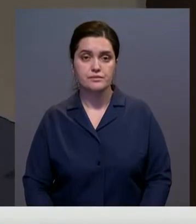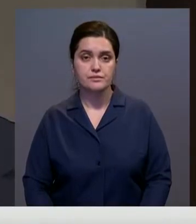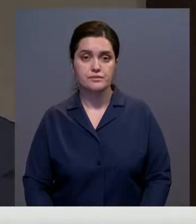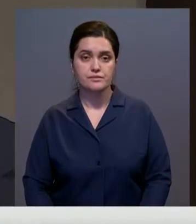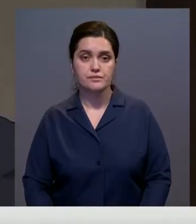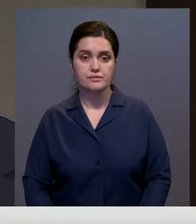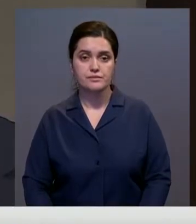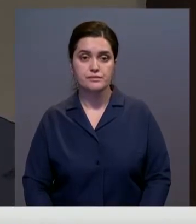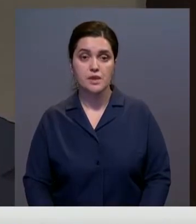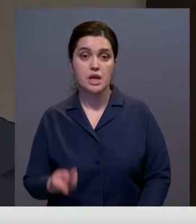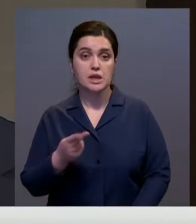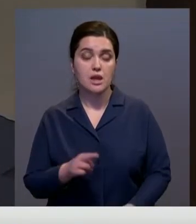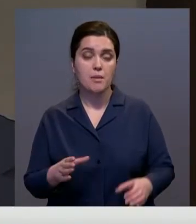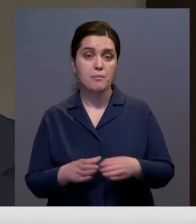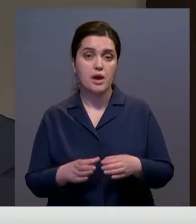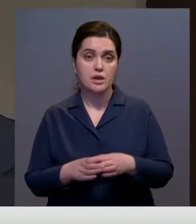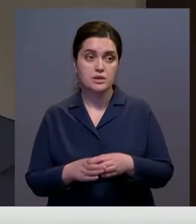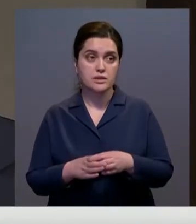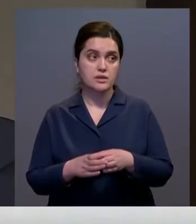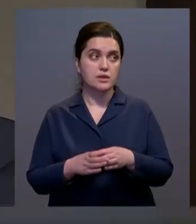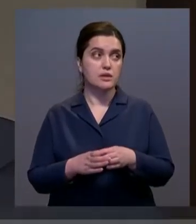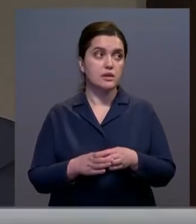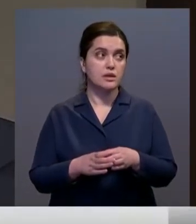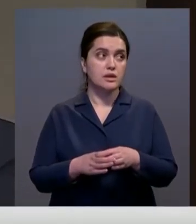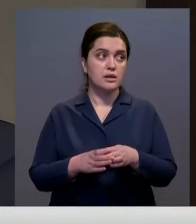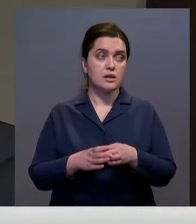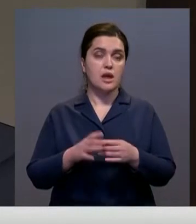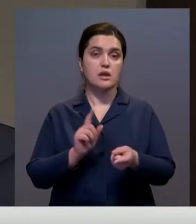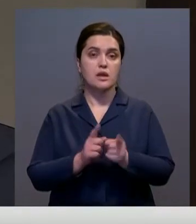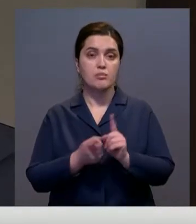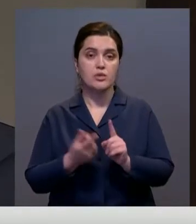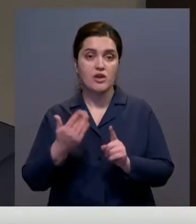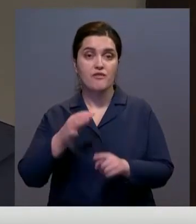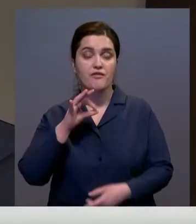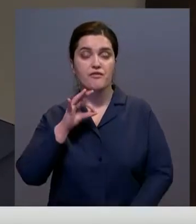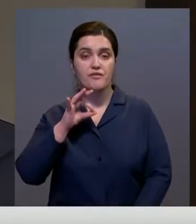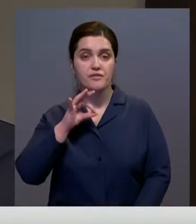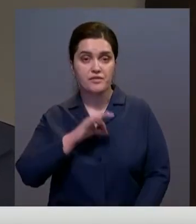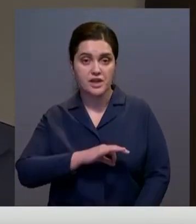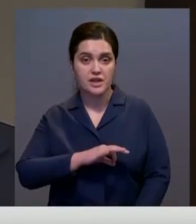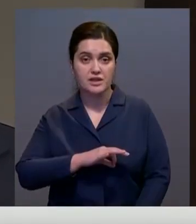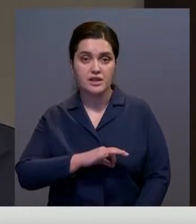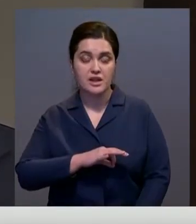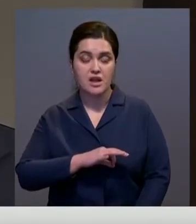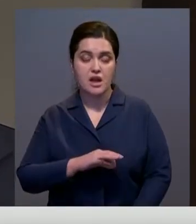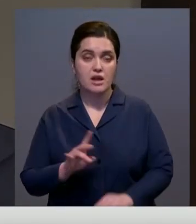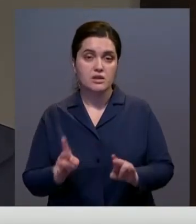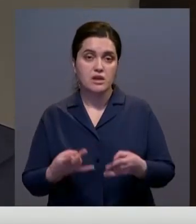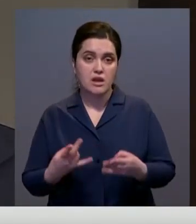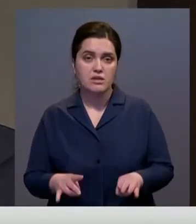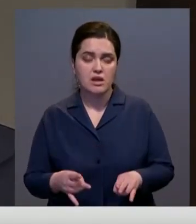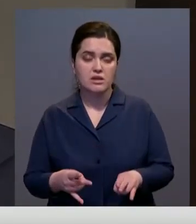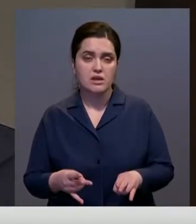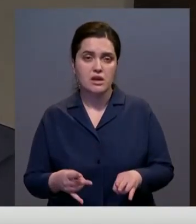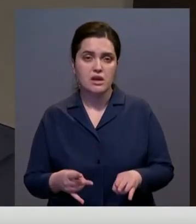Мне кажется, для партии это наоборот им выгодно, потому что не надо, скажем